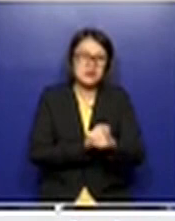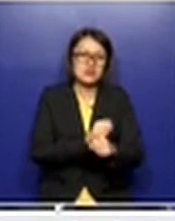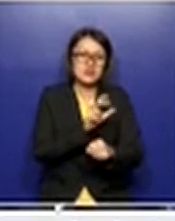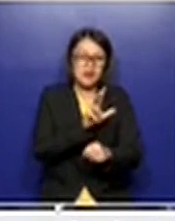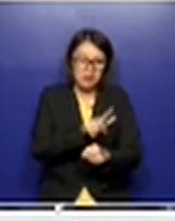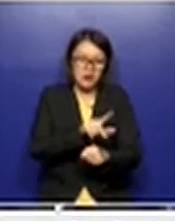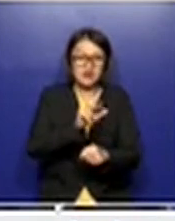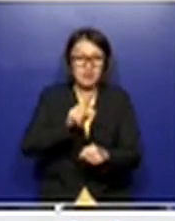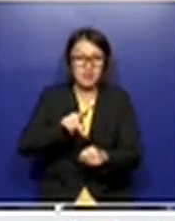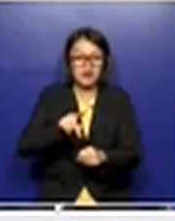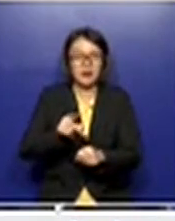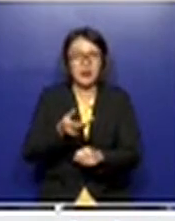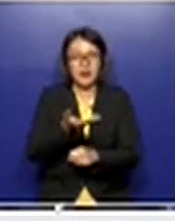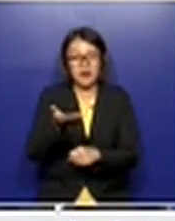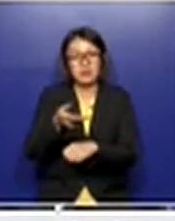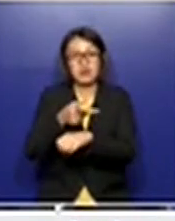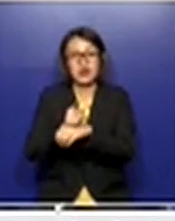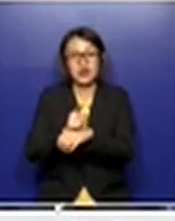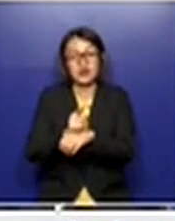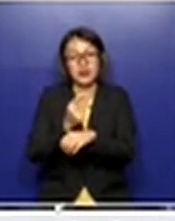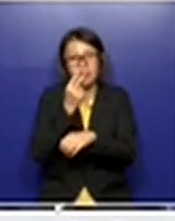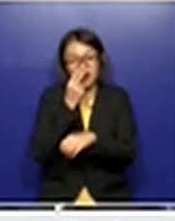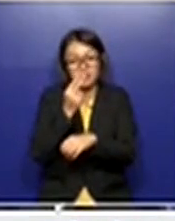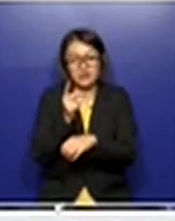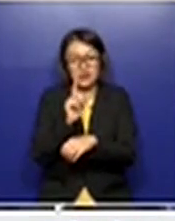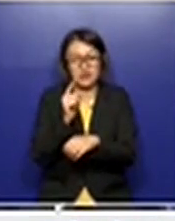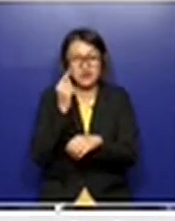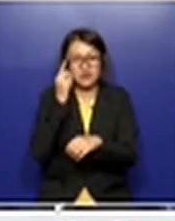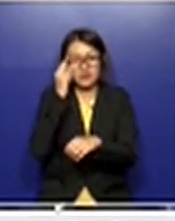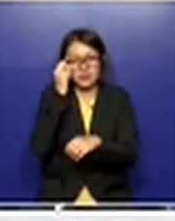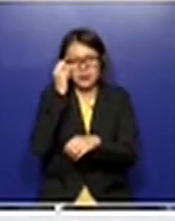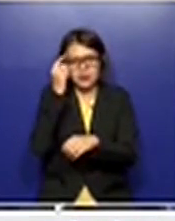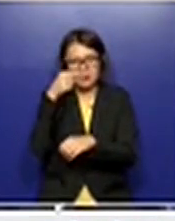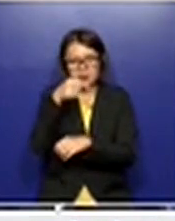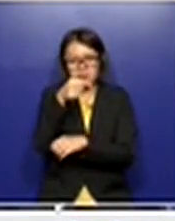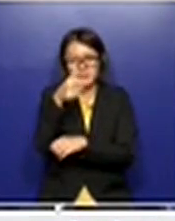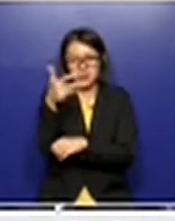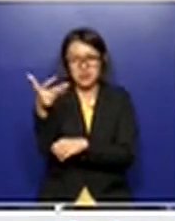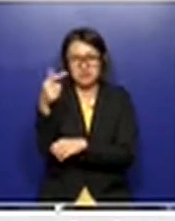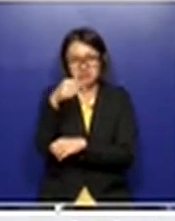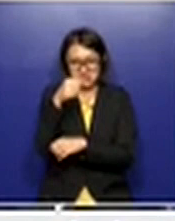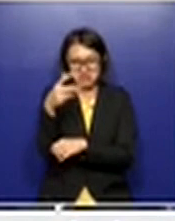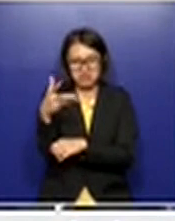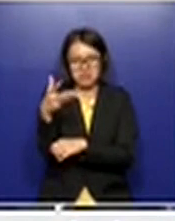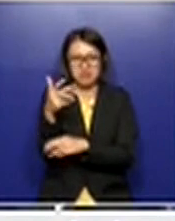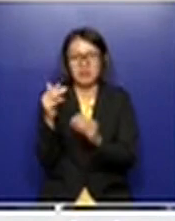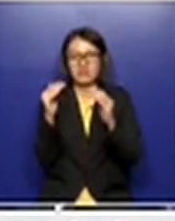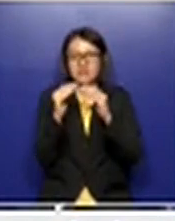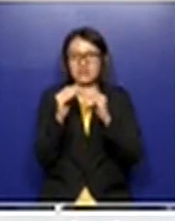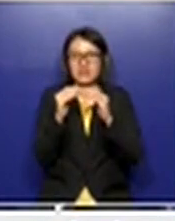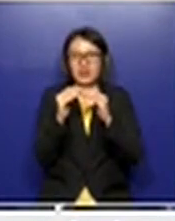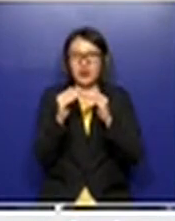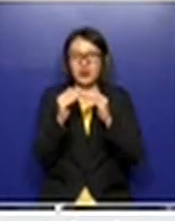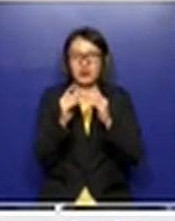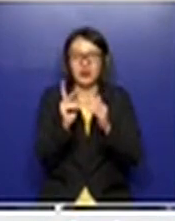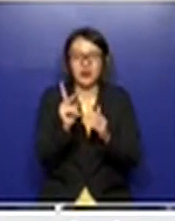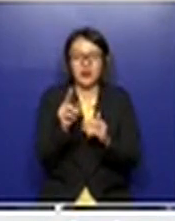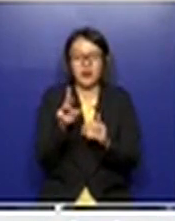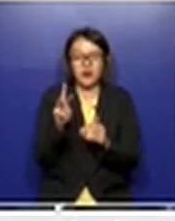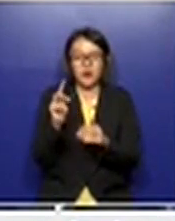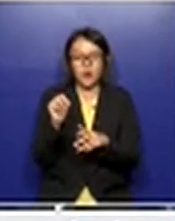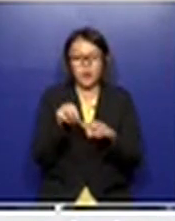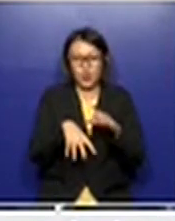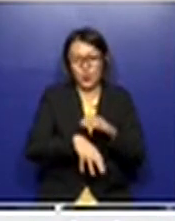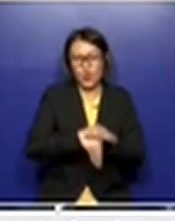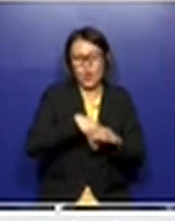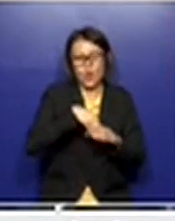เรียนท่านประธานได้เห็นว่าขนาดของไทยพีบีเอสใหญ่ขนาดเท่ากับกรมทรัพยากรน้ำบาดาลซึ่งดูแล